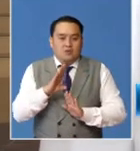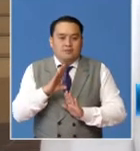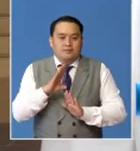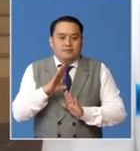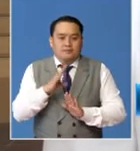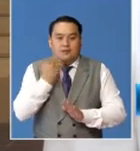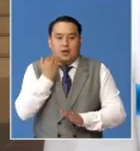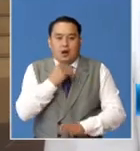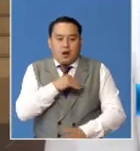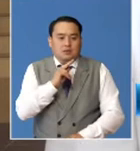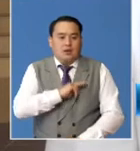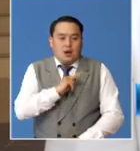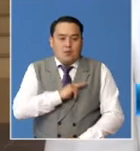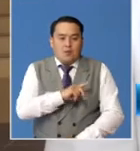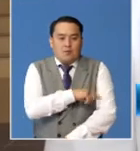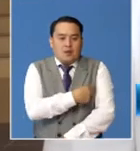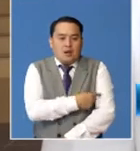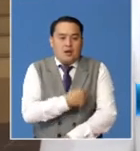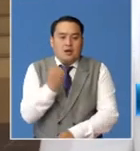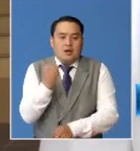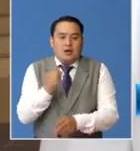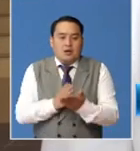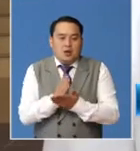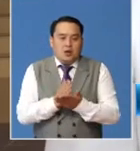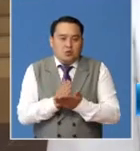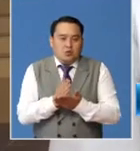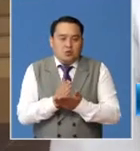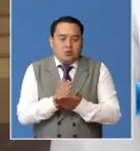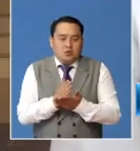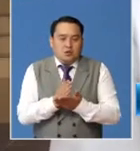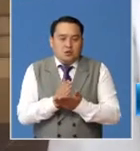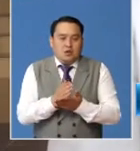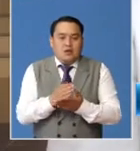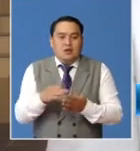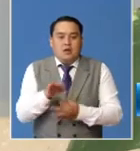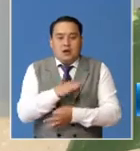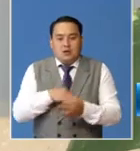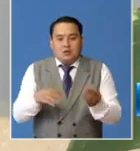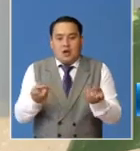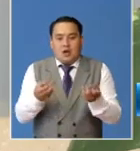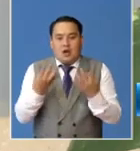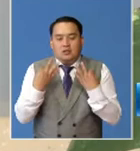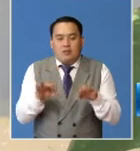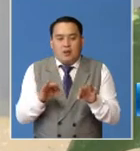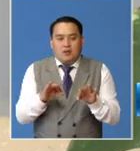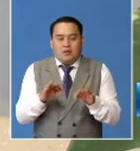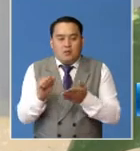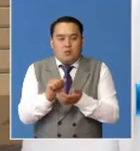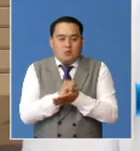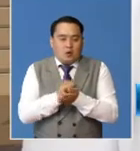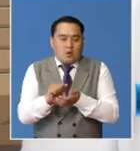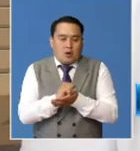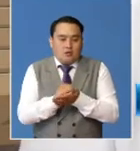улучшить качество работы самого медицинского работника, потому что высвободит его от излишней нагрузки, от бумажной